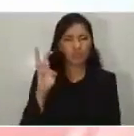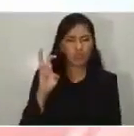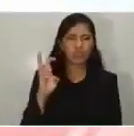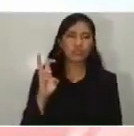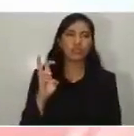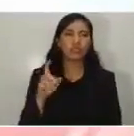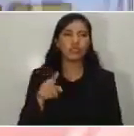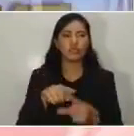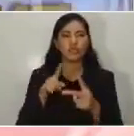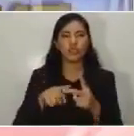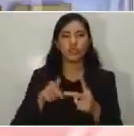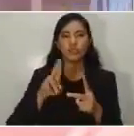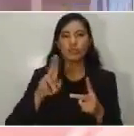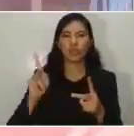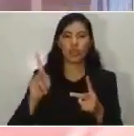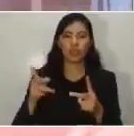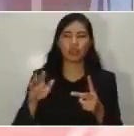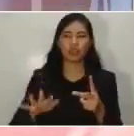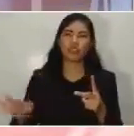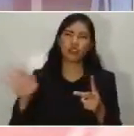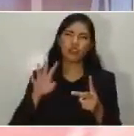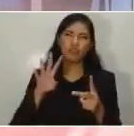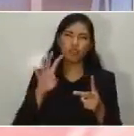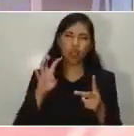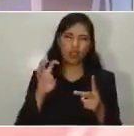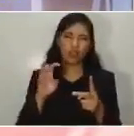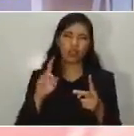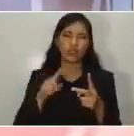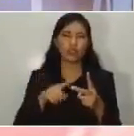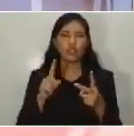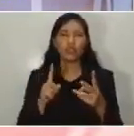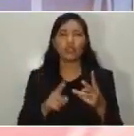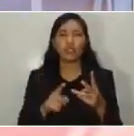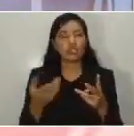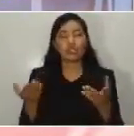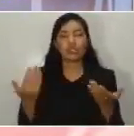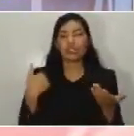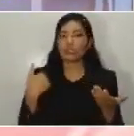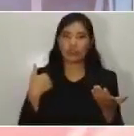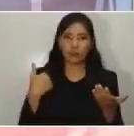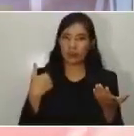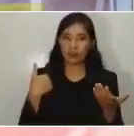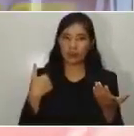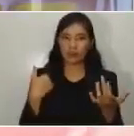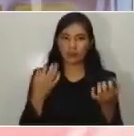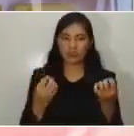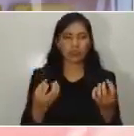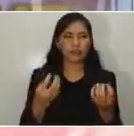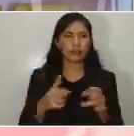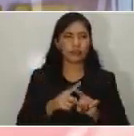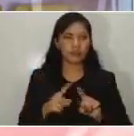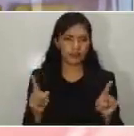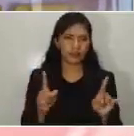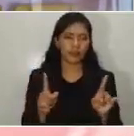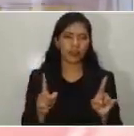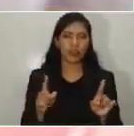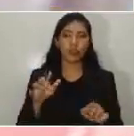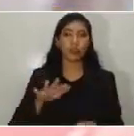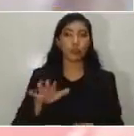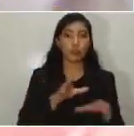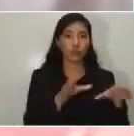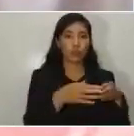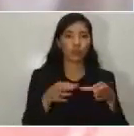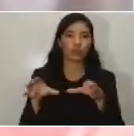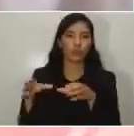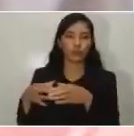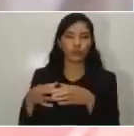effect so far dun po sa mga part ng clinical trial? Wala naman. Dun sa isang trial, nakita na pareho lamang